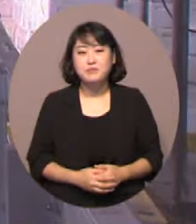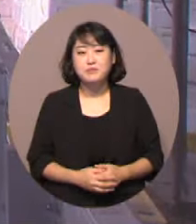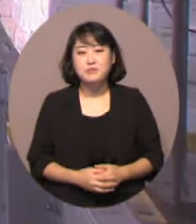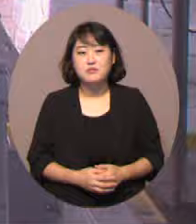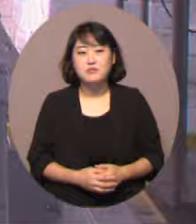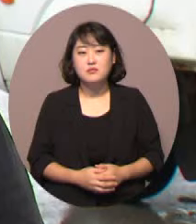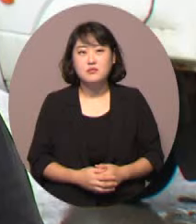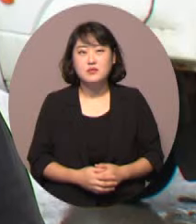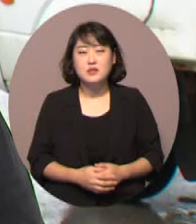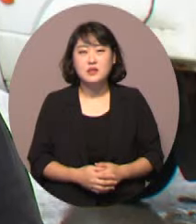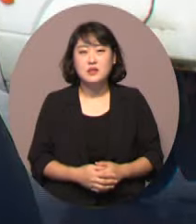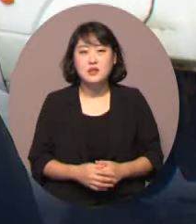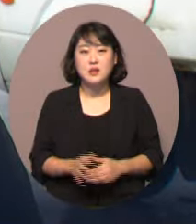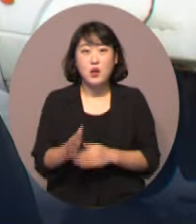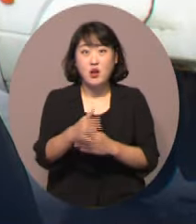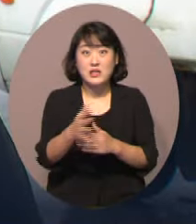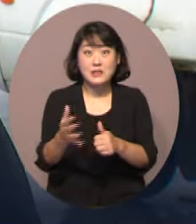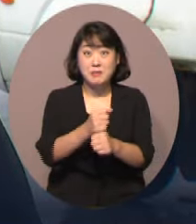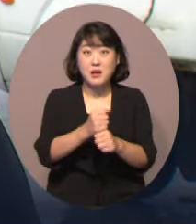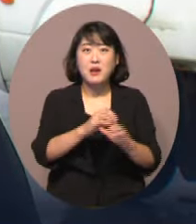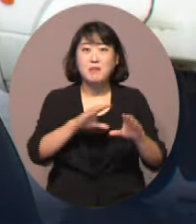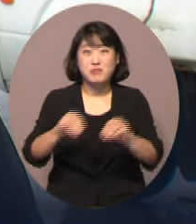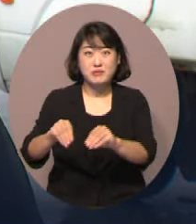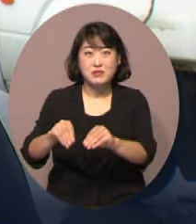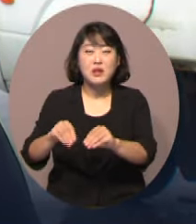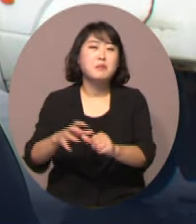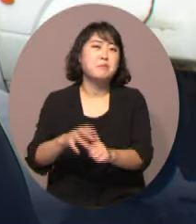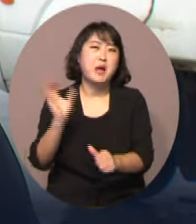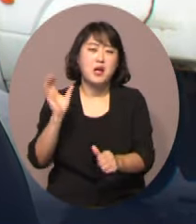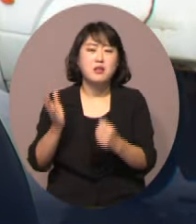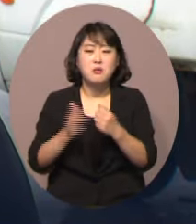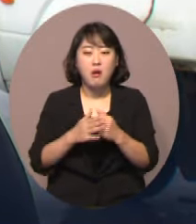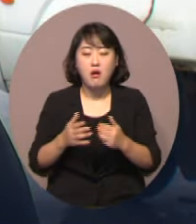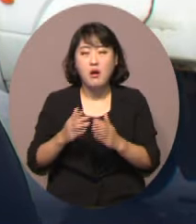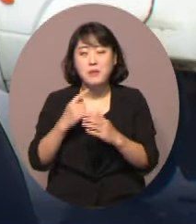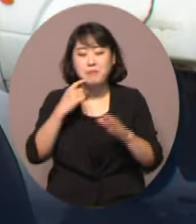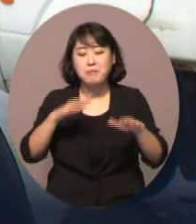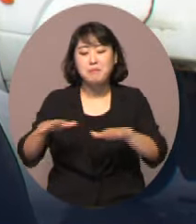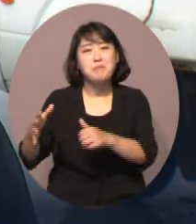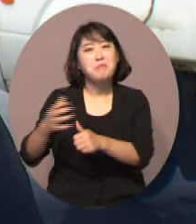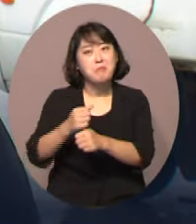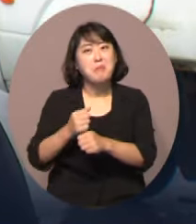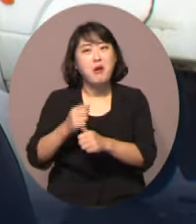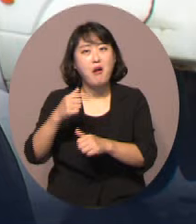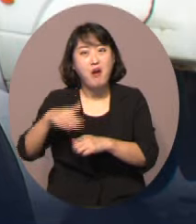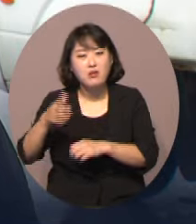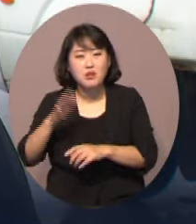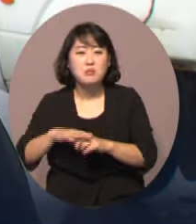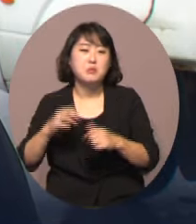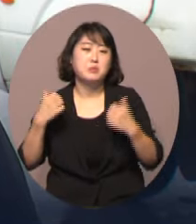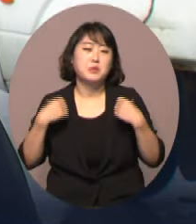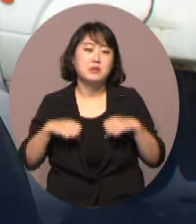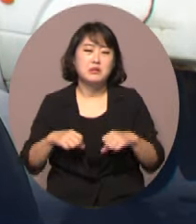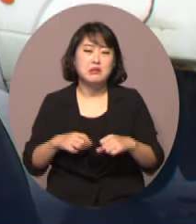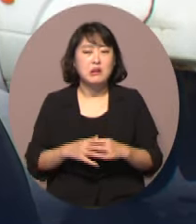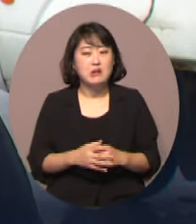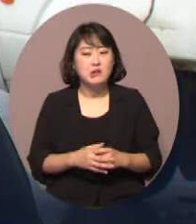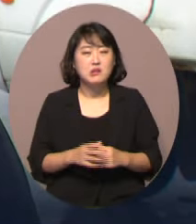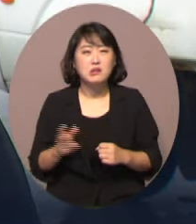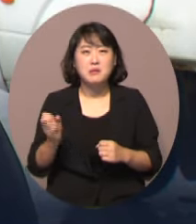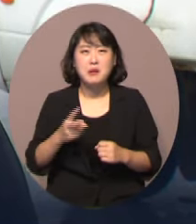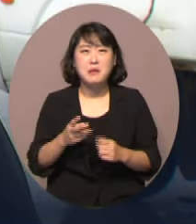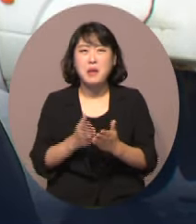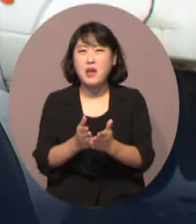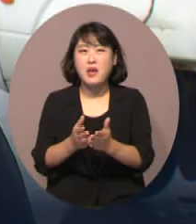금어기가 풀려 갖고 현 상황에 이제 배를 나갔는데 갑자기 이제 태풍 때문에 동다리 때문에 지금